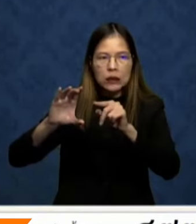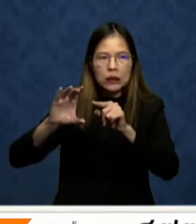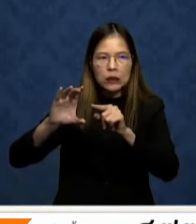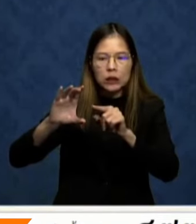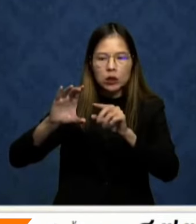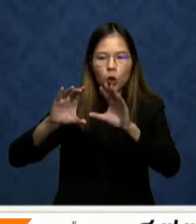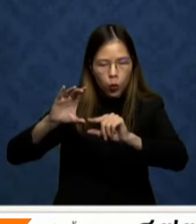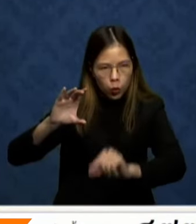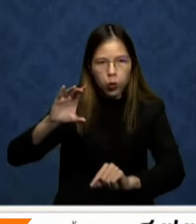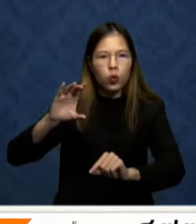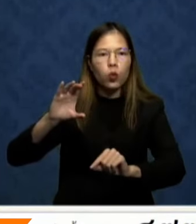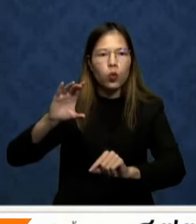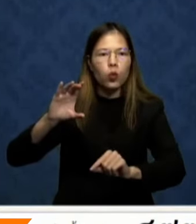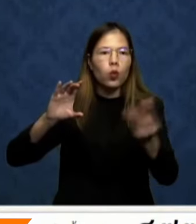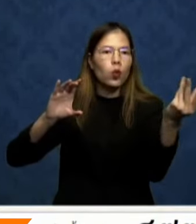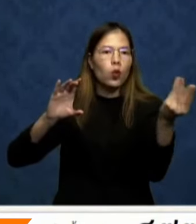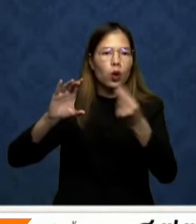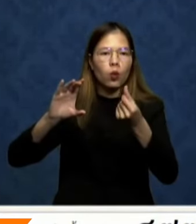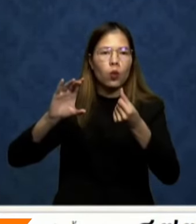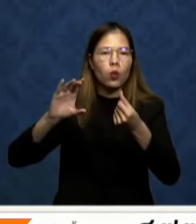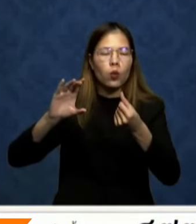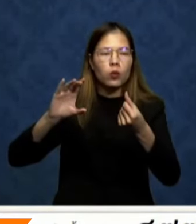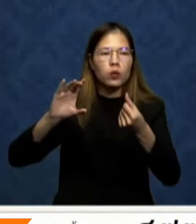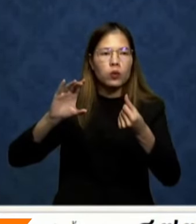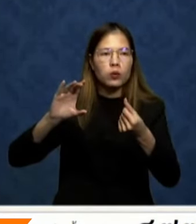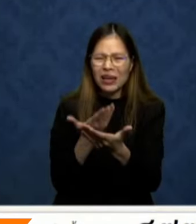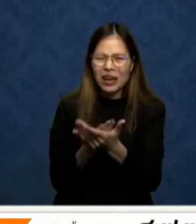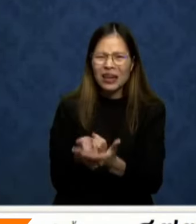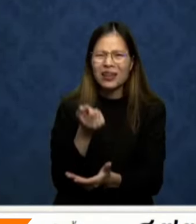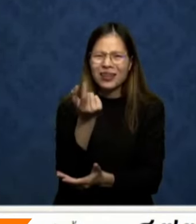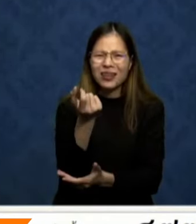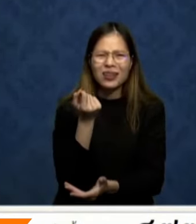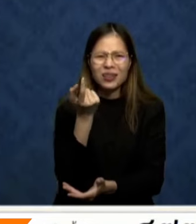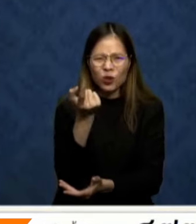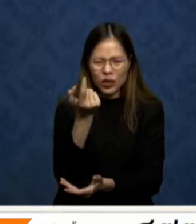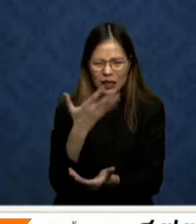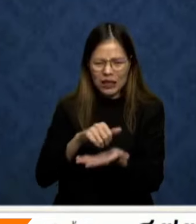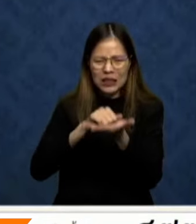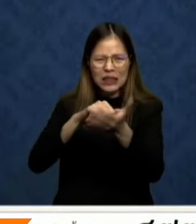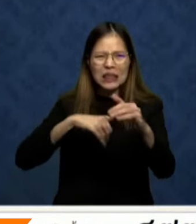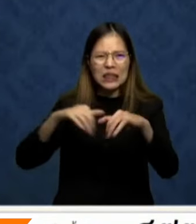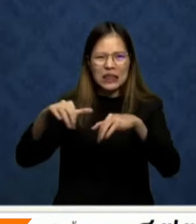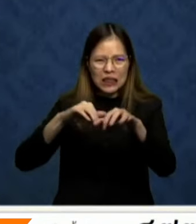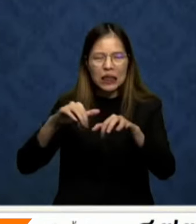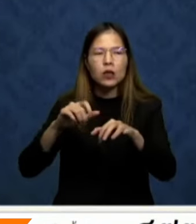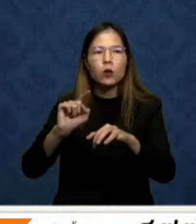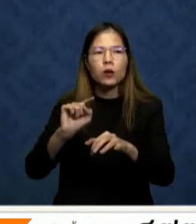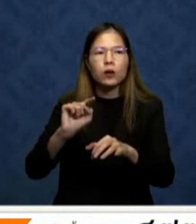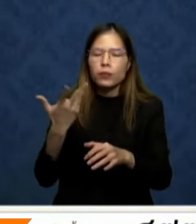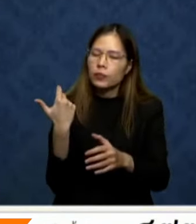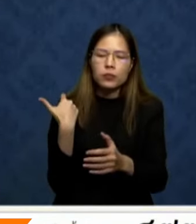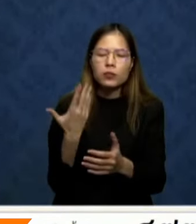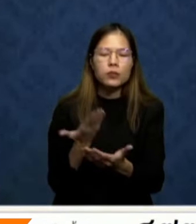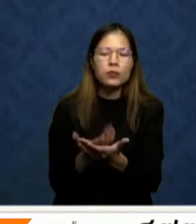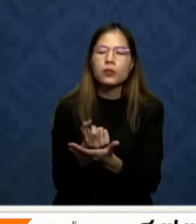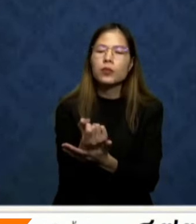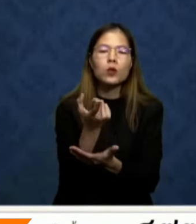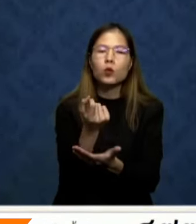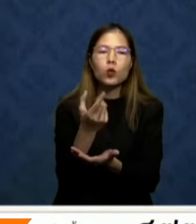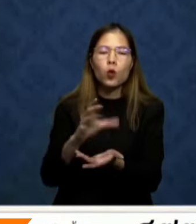ดลงอย่างรวดเร็วระดับเงินคงคลังที่เป็นเงินสดในการบริหารเงินสดเป็นของแคชเชียร์โดยกรม